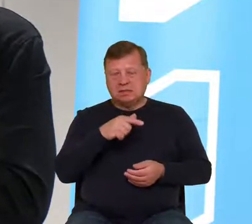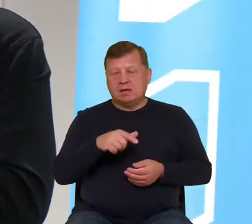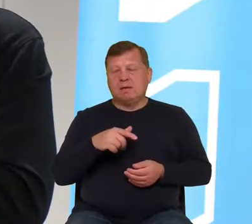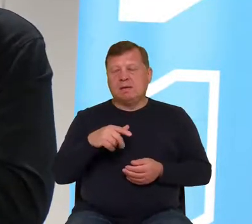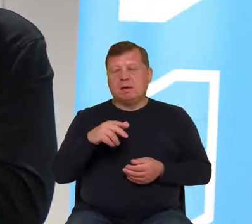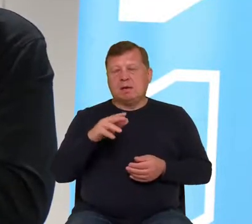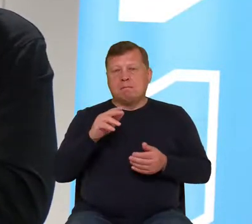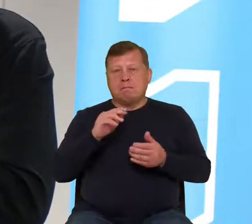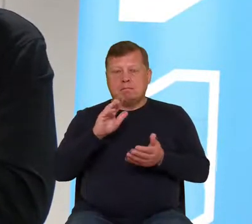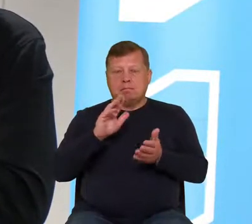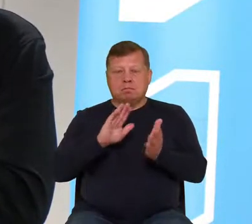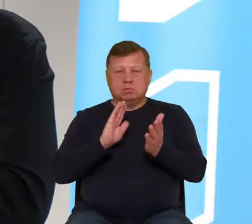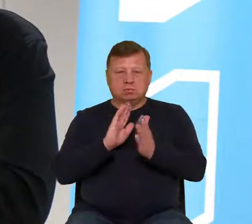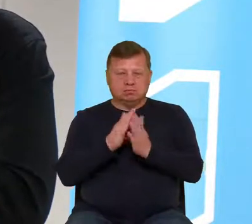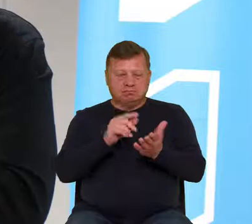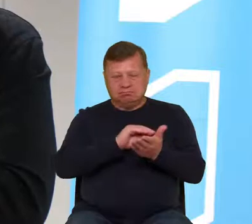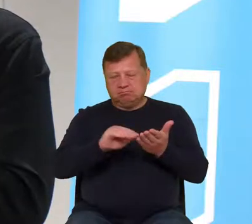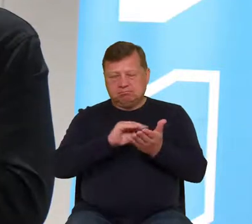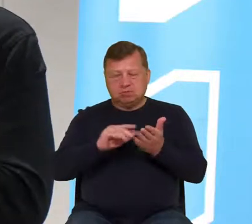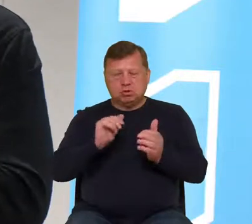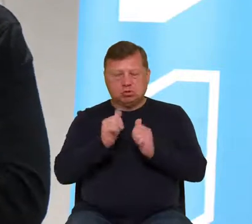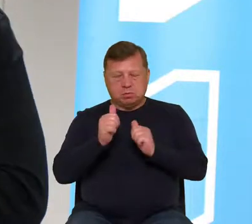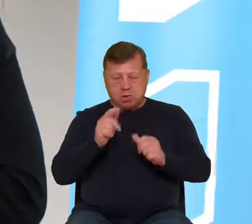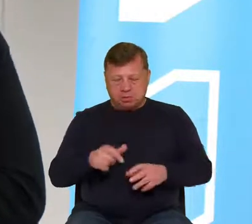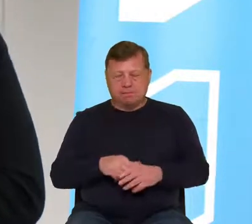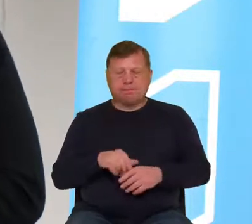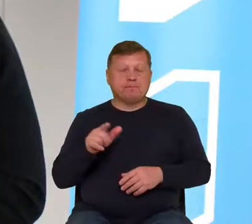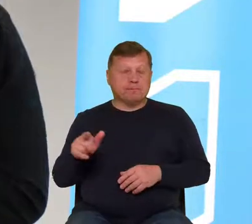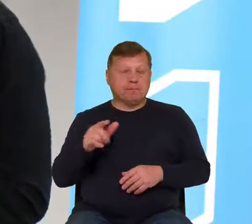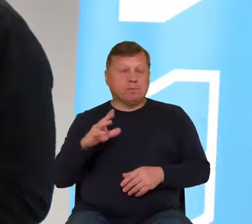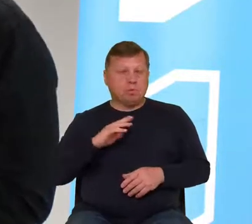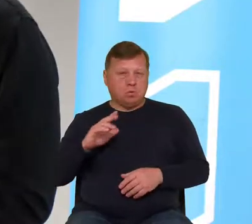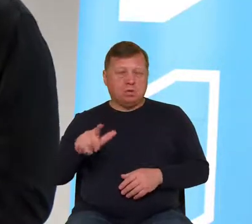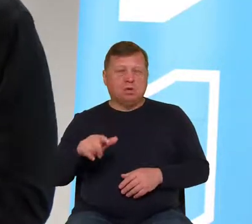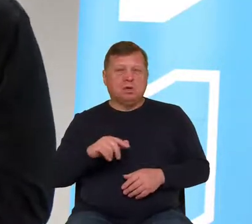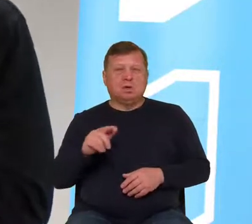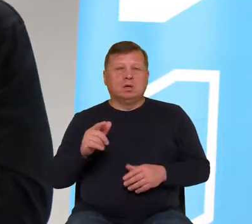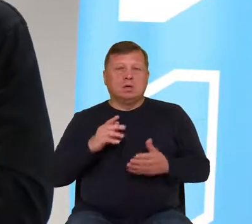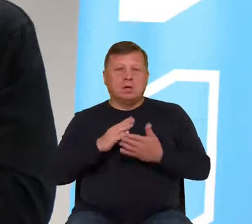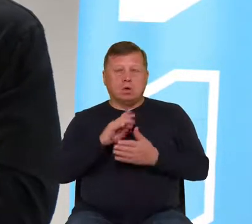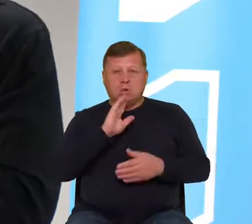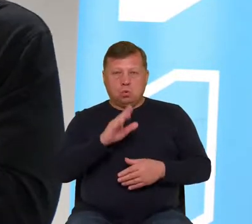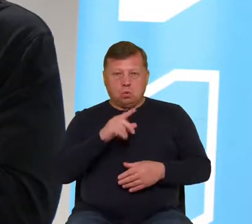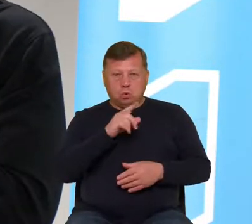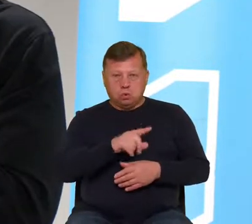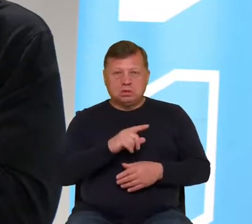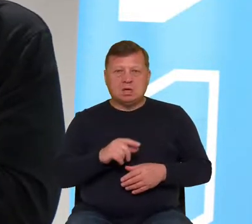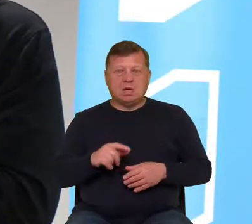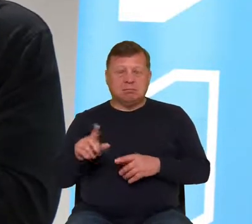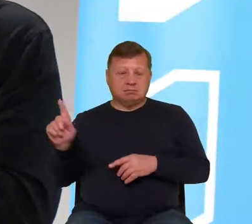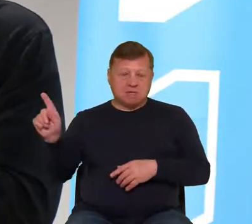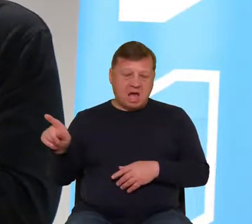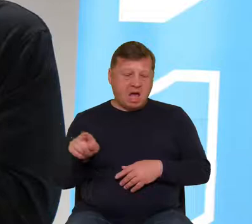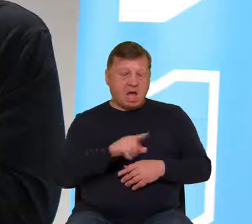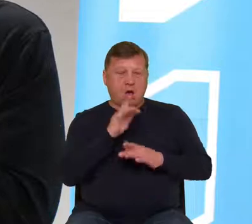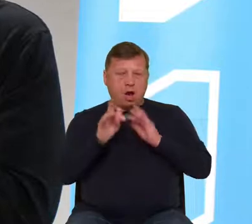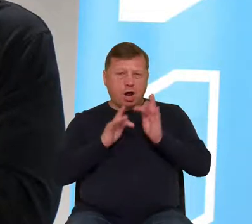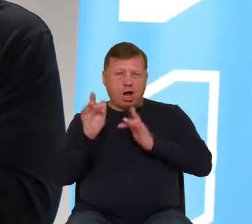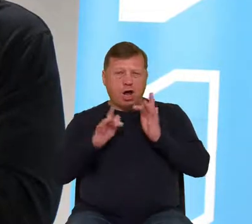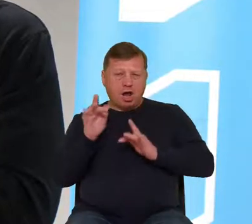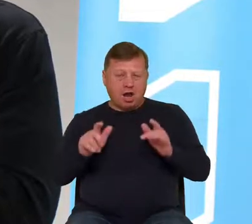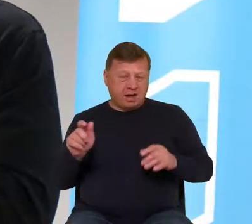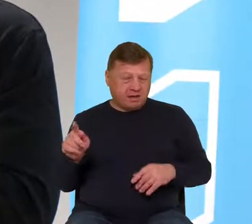sportowych. Człowiek, który przejechał przez Stany Zjednoczone na rowerze. Człowiek,